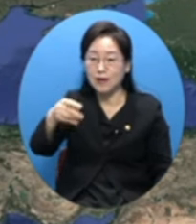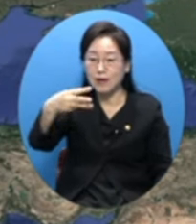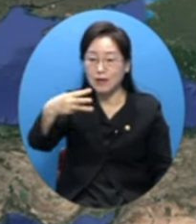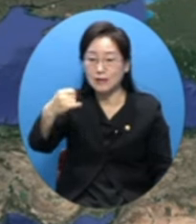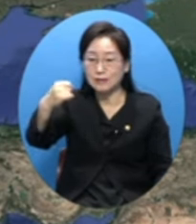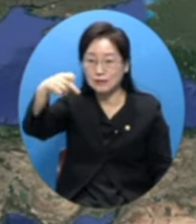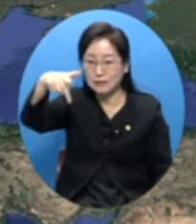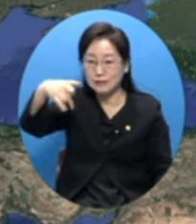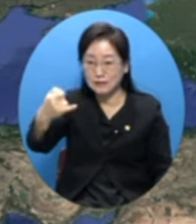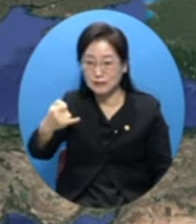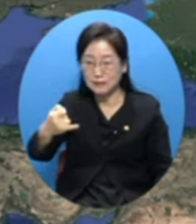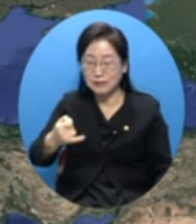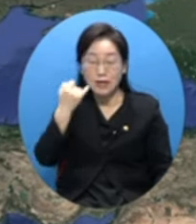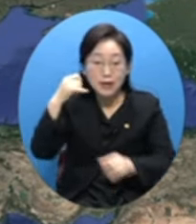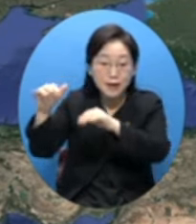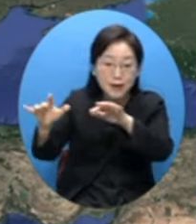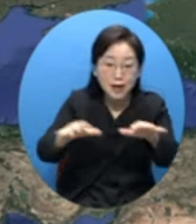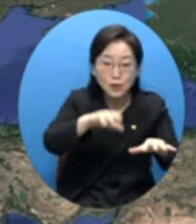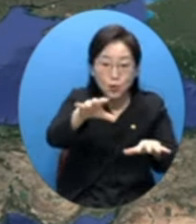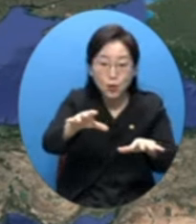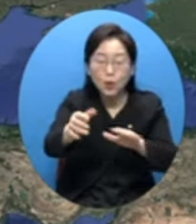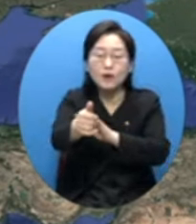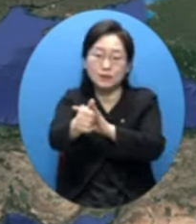철수작전입니다. 세계전쟁 역사 가운데